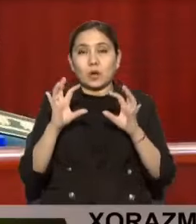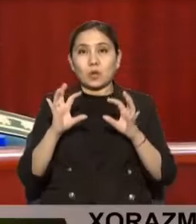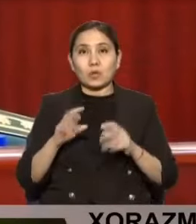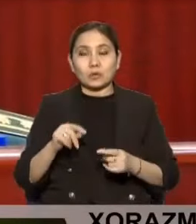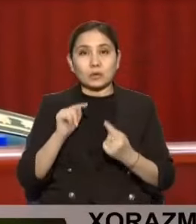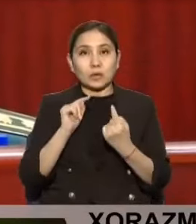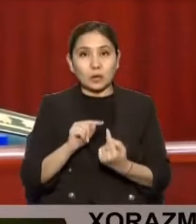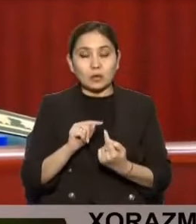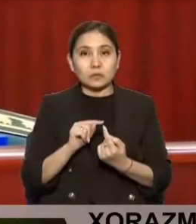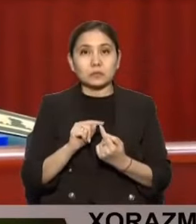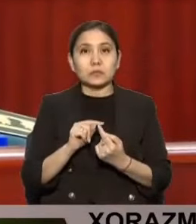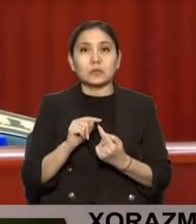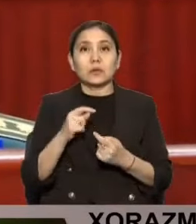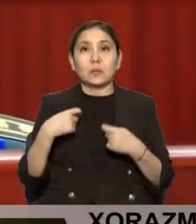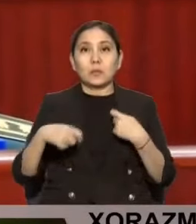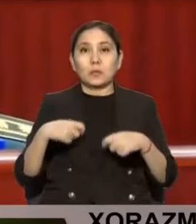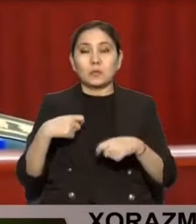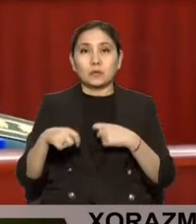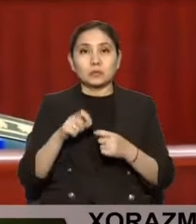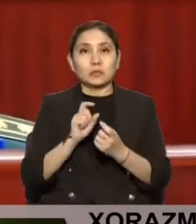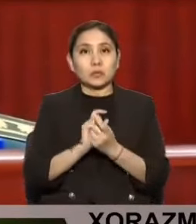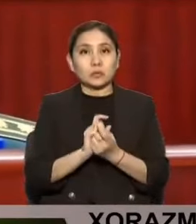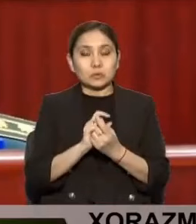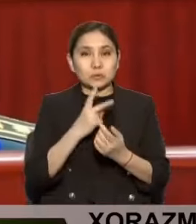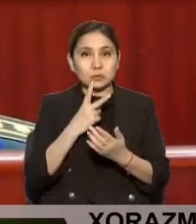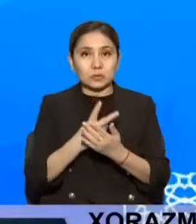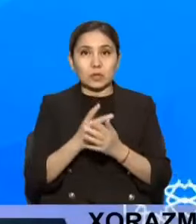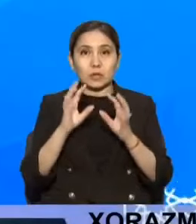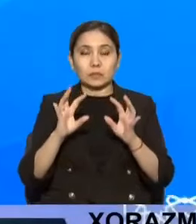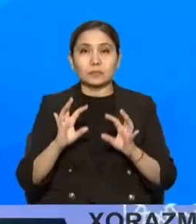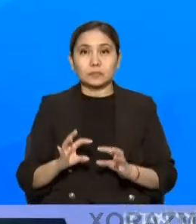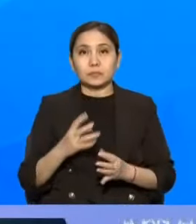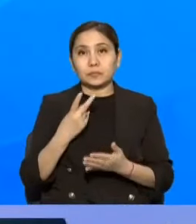xilof ravishda muomalasiga qarshi kurashishga qaratilgan qonun